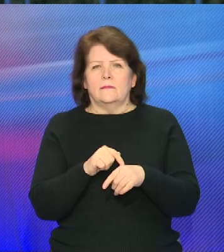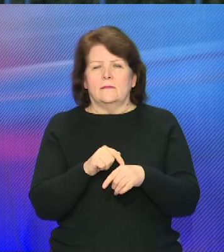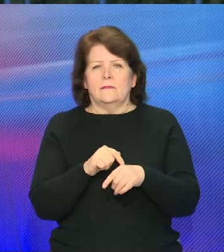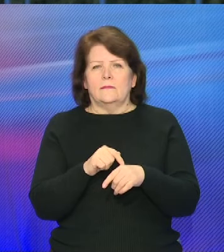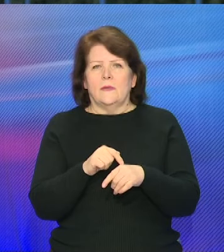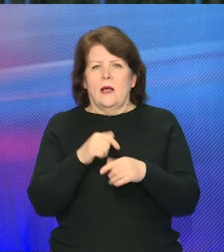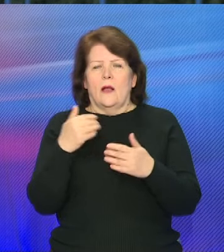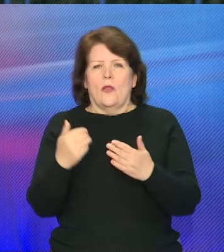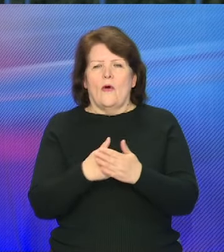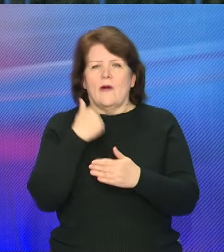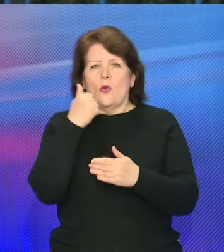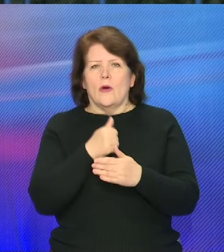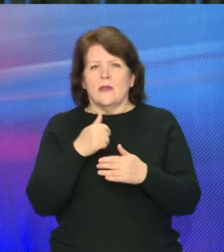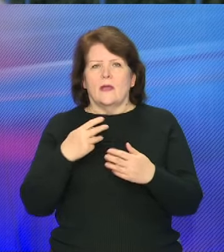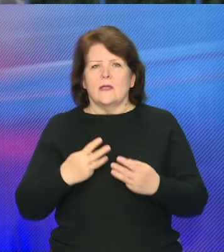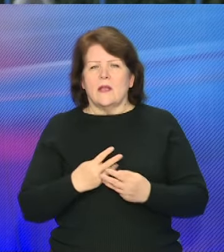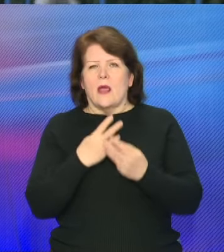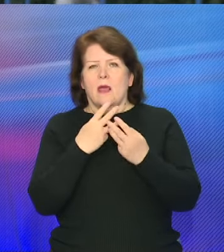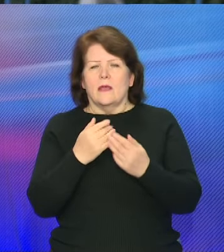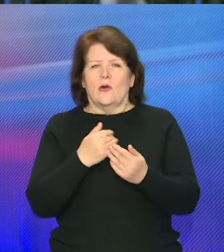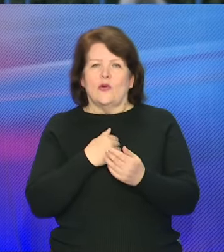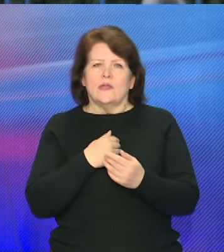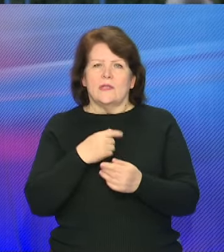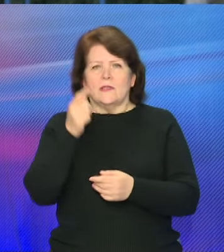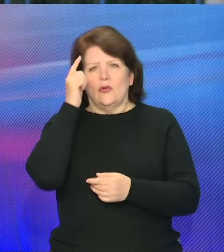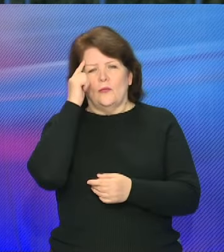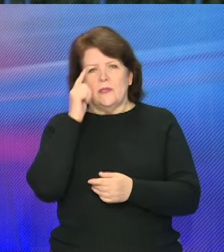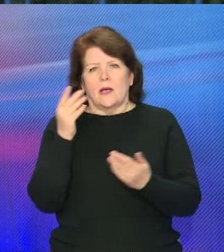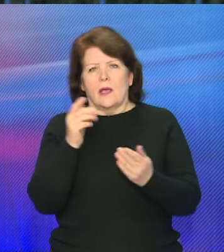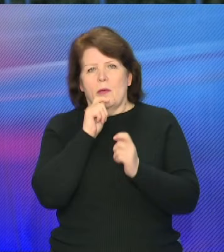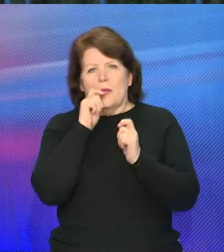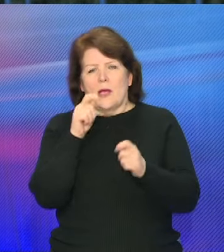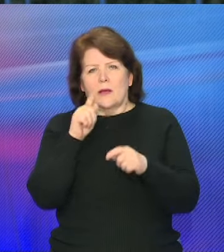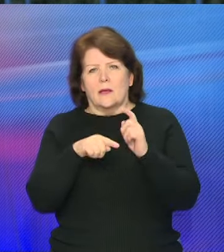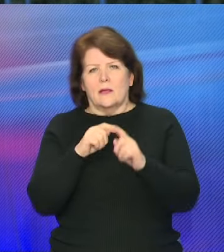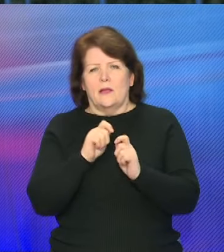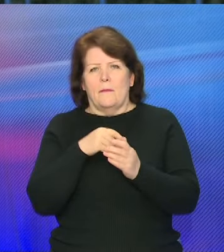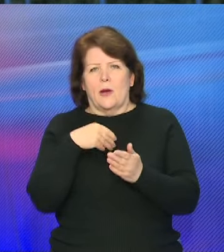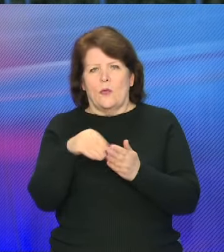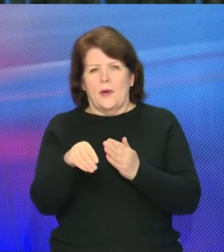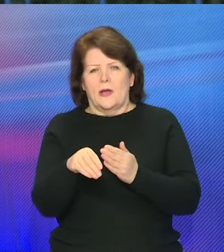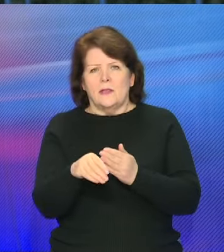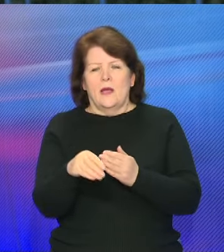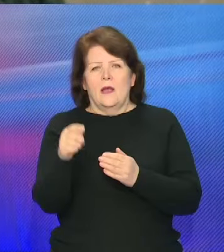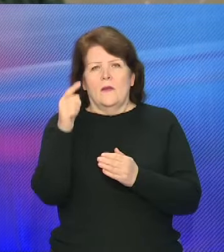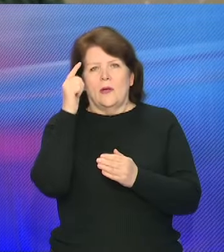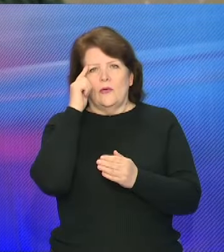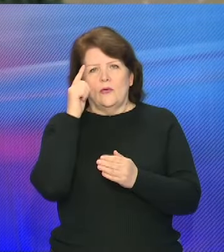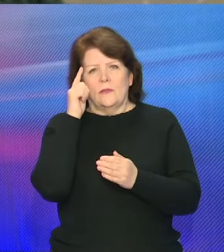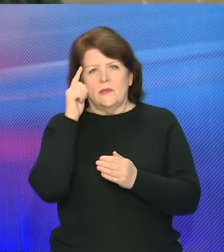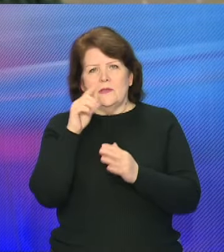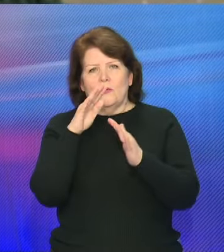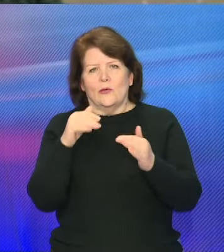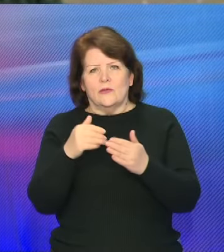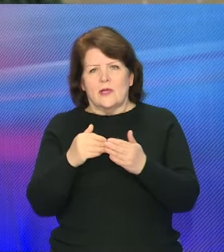новогоднее настроение, уже хочется задумываться, какие подарки родным покупать. И, ну, в общем, я думаю, это хорошо, то, что заранее елки ставят. Мы не